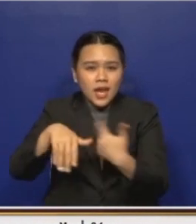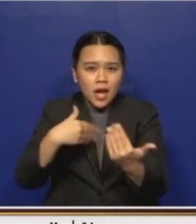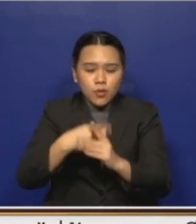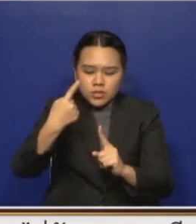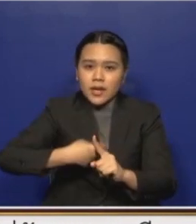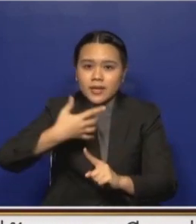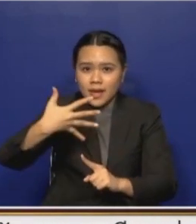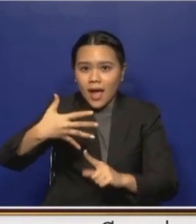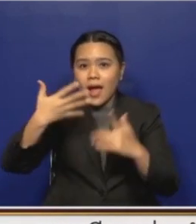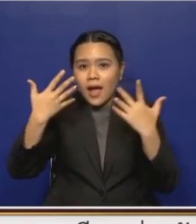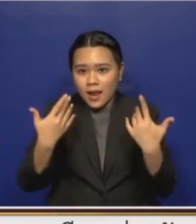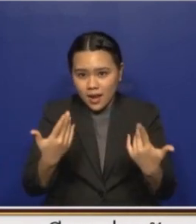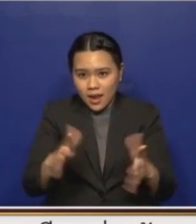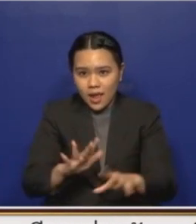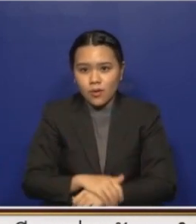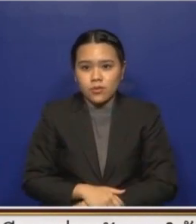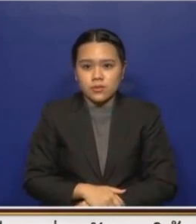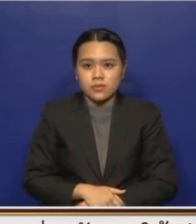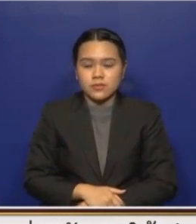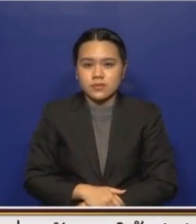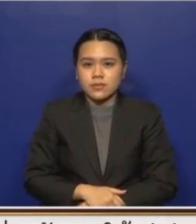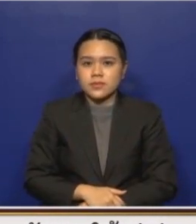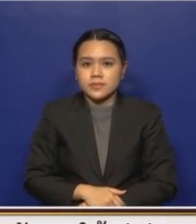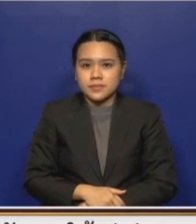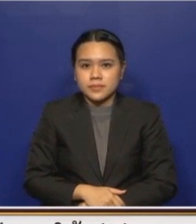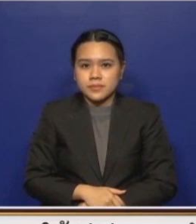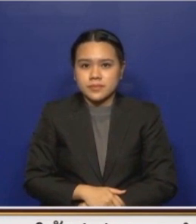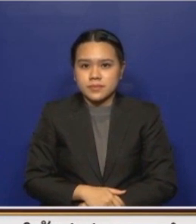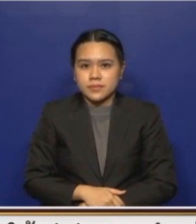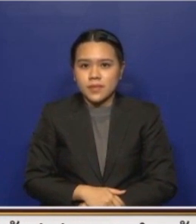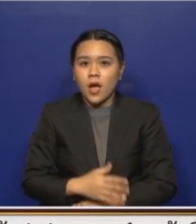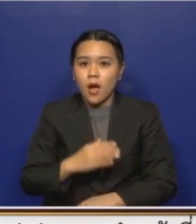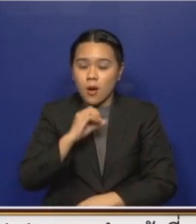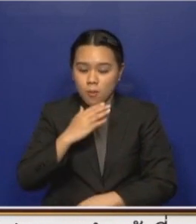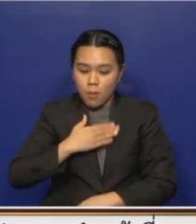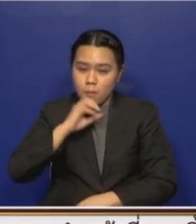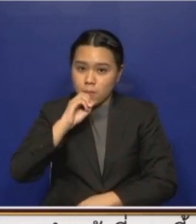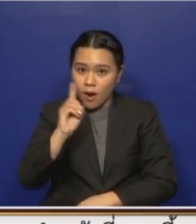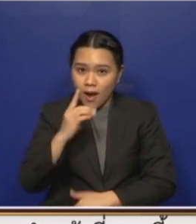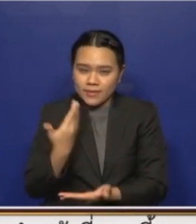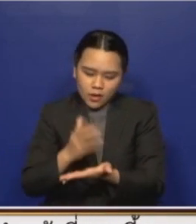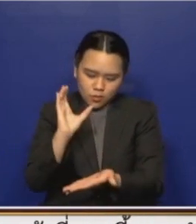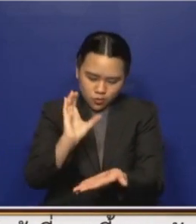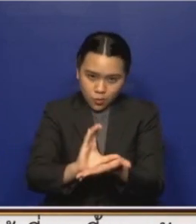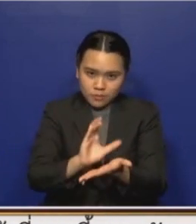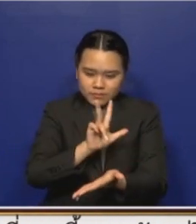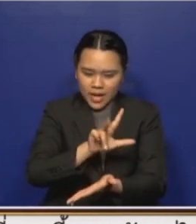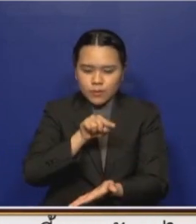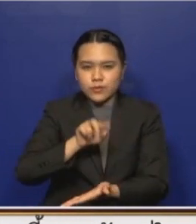3.28 ล้านล้านนะฮะรายได้ที่จัดเก็บนะอยู่ที่ 2.67 ล้านล้านนะงบขาดดุลอยู่